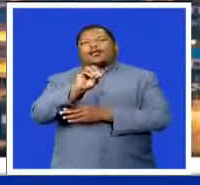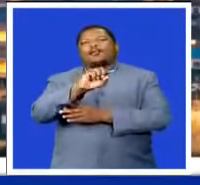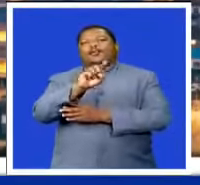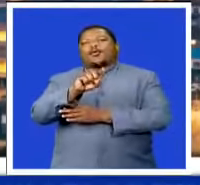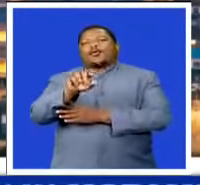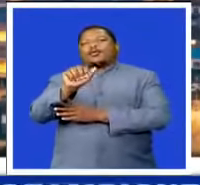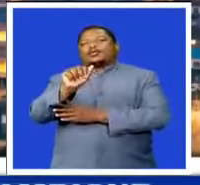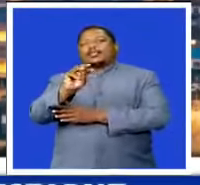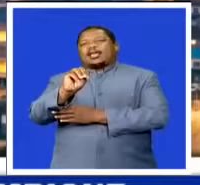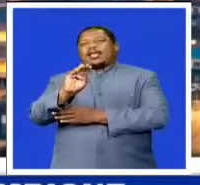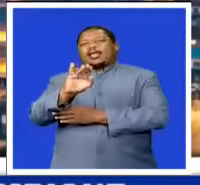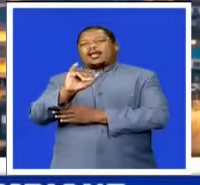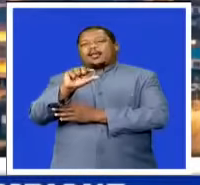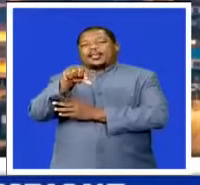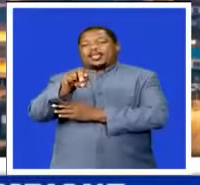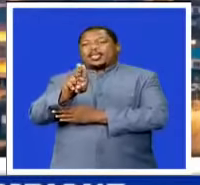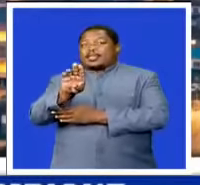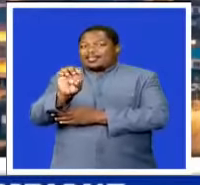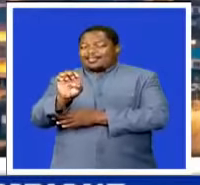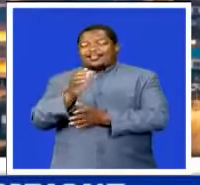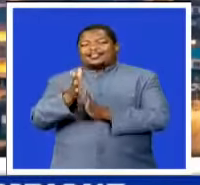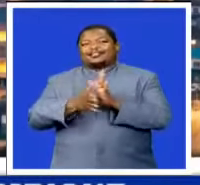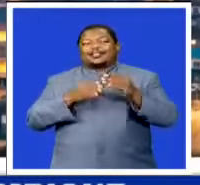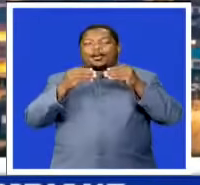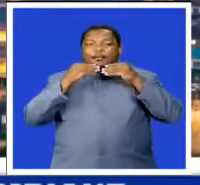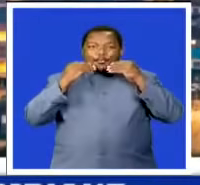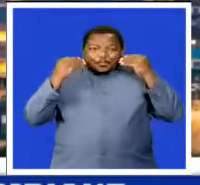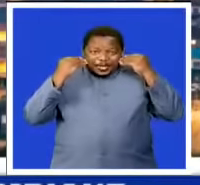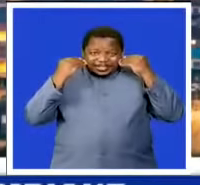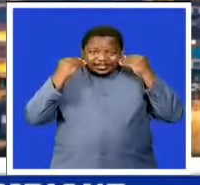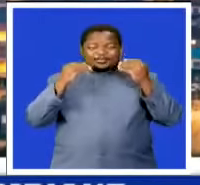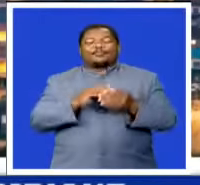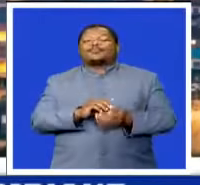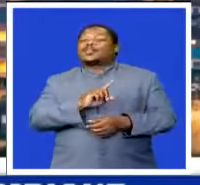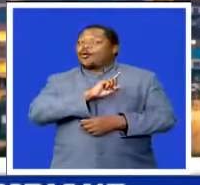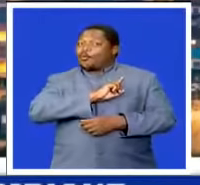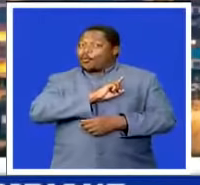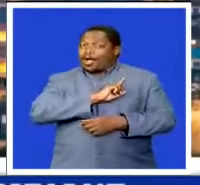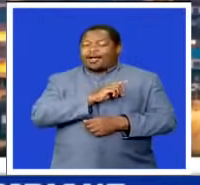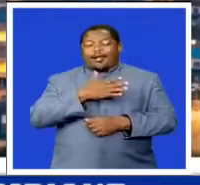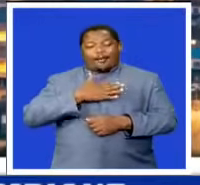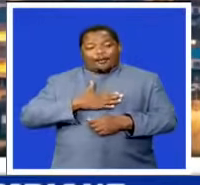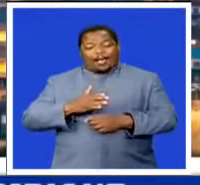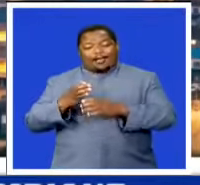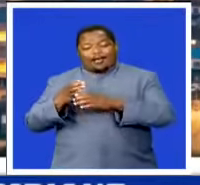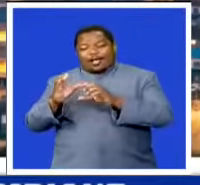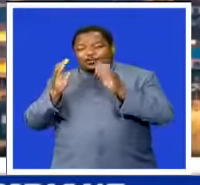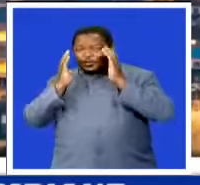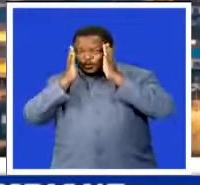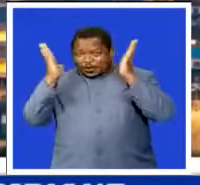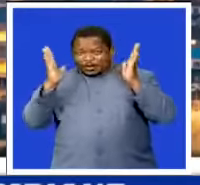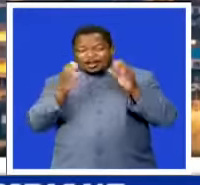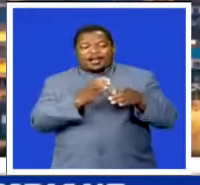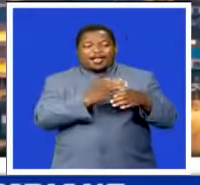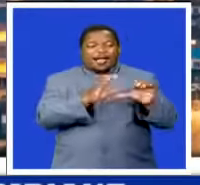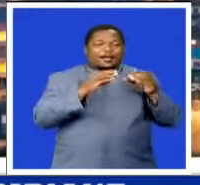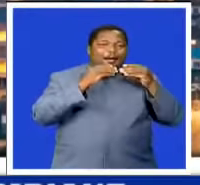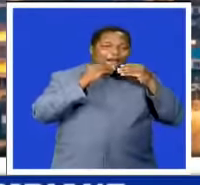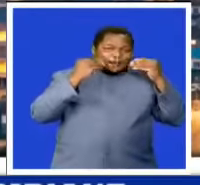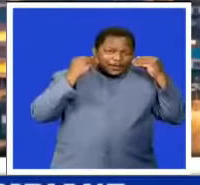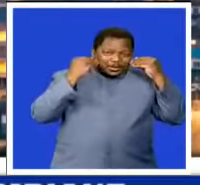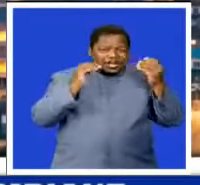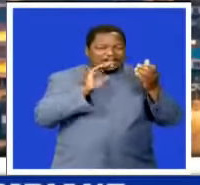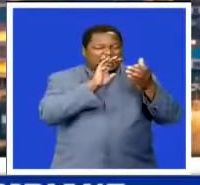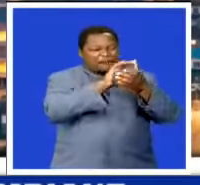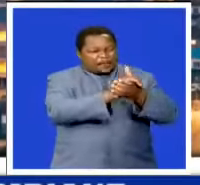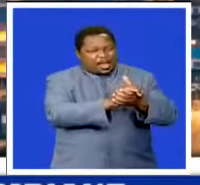edolobheni iMaputo kanti luhambo lwayo luchubekisela embili buhlobo lobuhle emkhathini welive leSwatini nelive